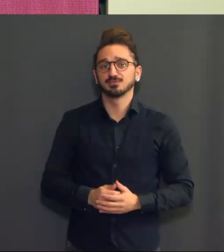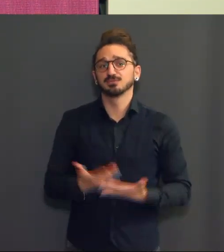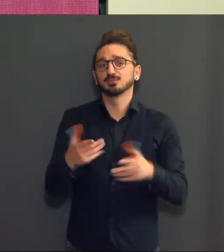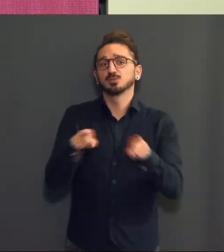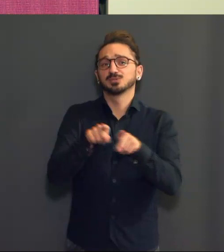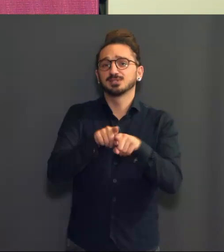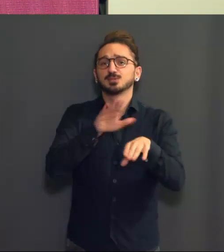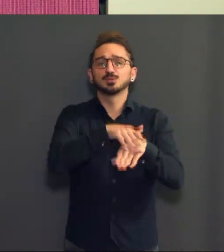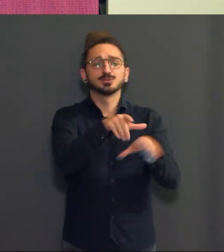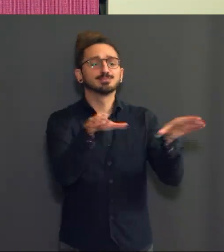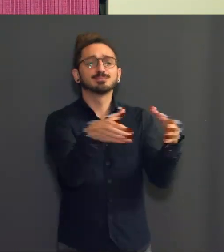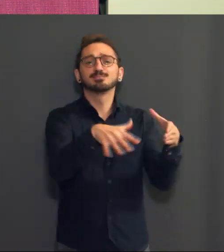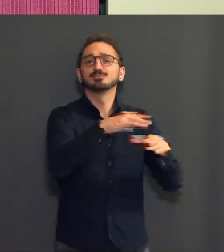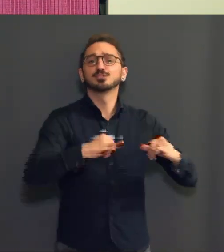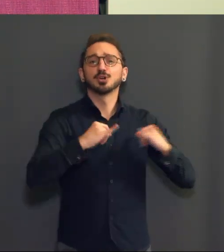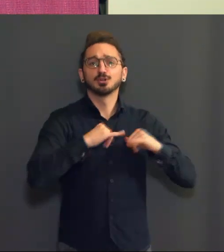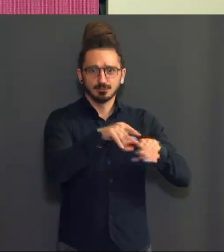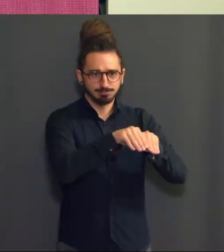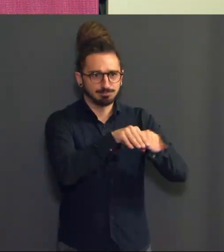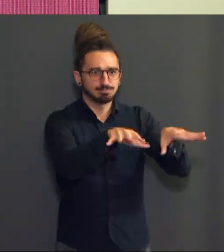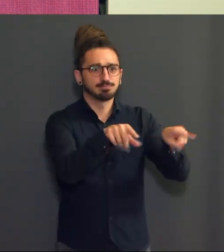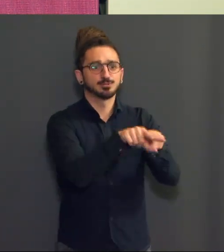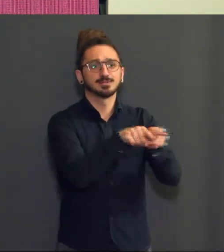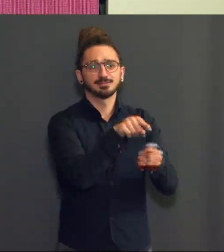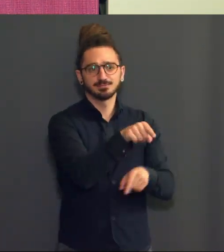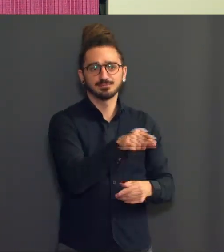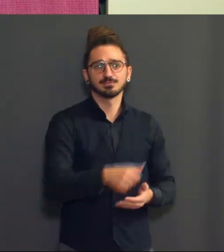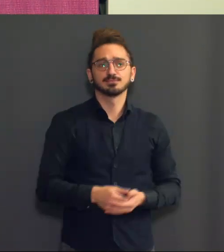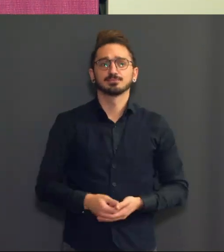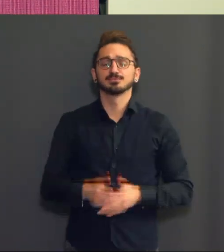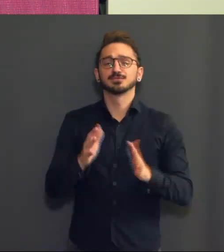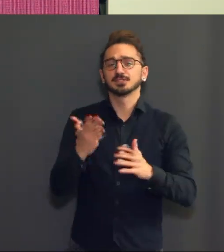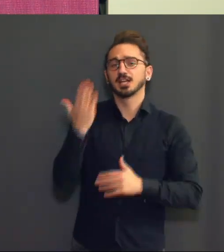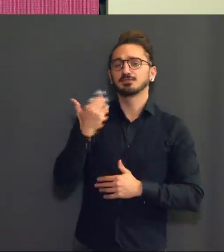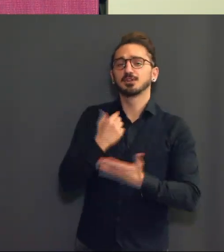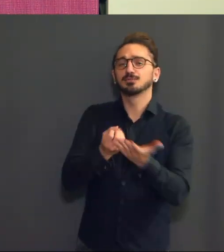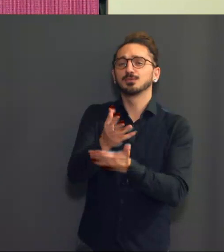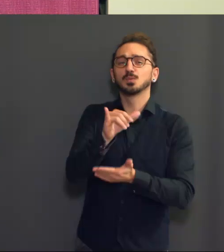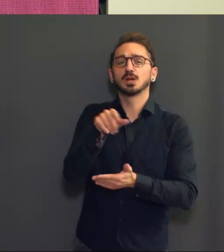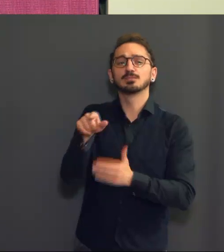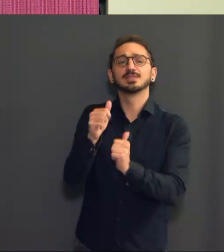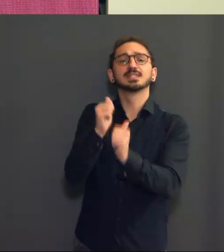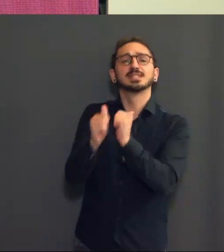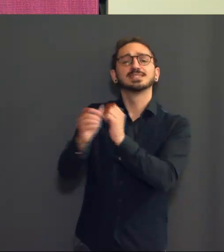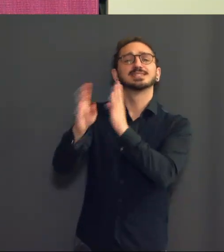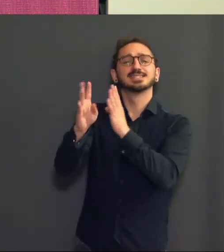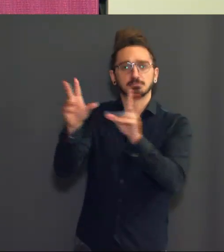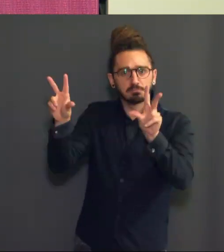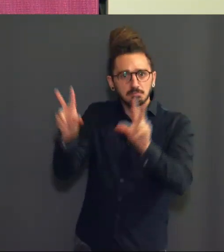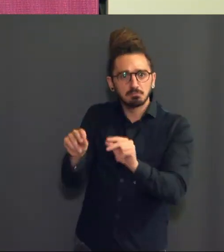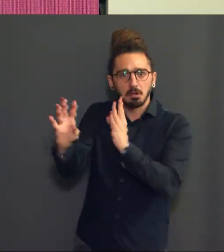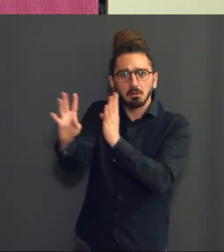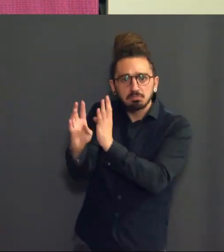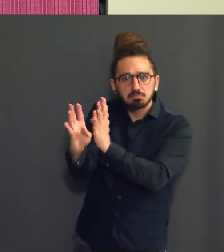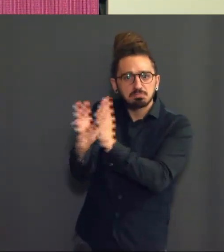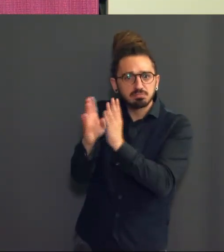l'a dit, on a 1/3 de tests en moins à cause des vacances. On a probablement surtout ça parce qu'on n'a pas de testing globalement dans les entreprises,